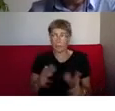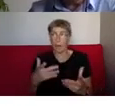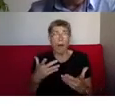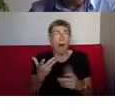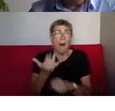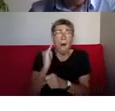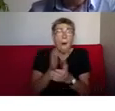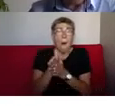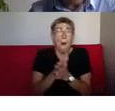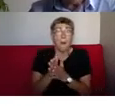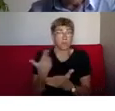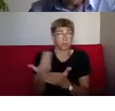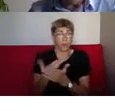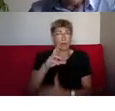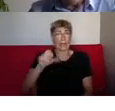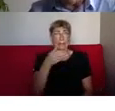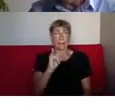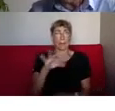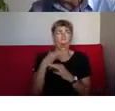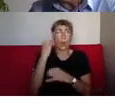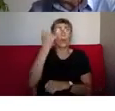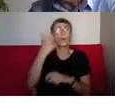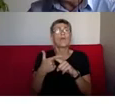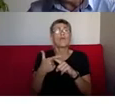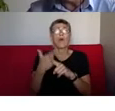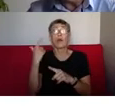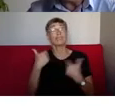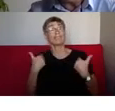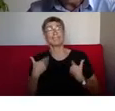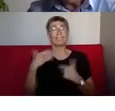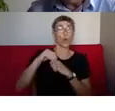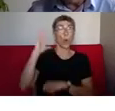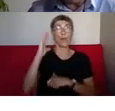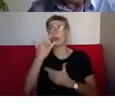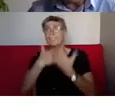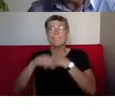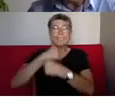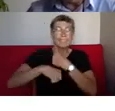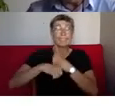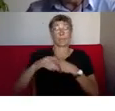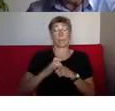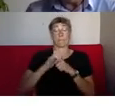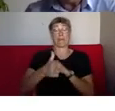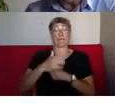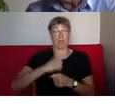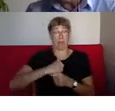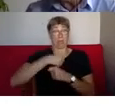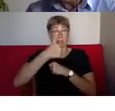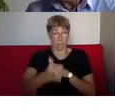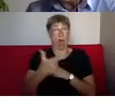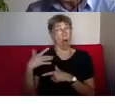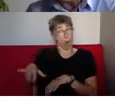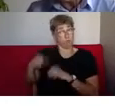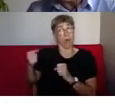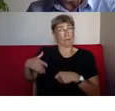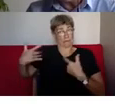de façon, il a découvert une première fois en tant que candidat, il est allé démarcher, et puis l'année suivante, il a voulu revenir alors qu'il avait un emploi, il a